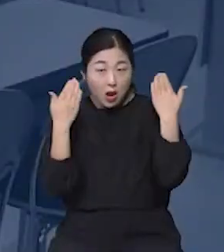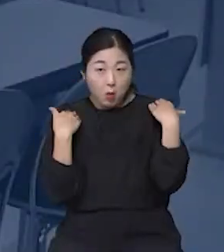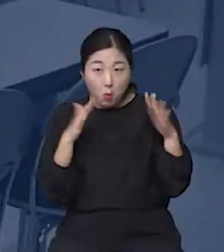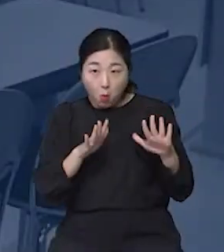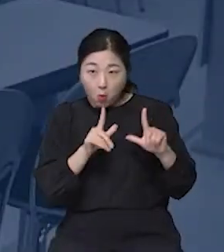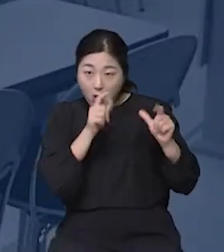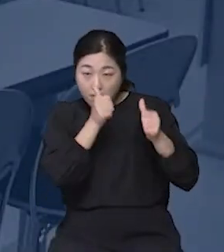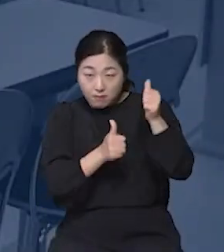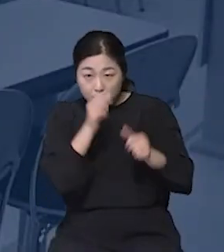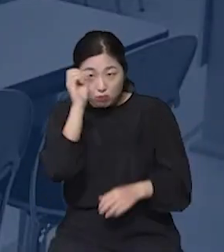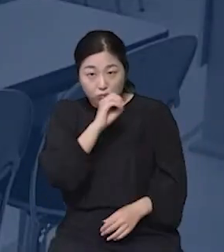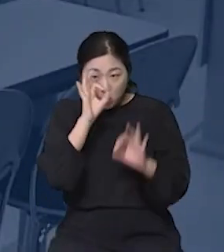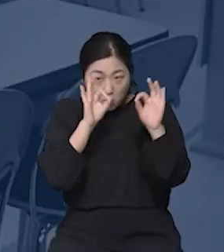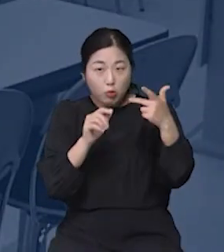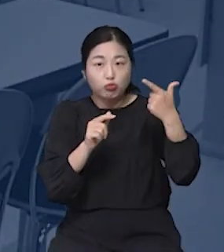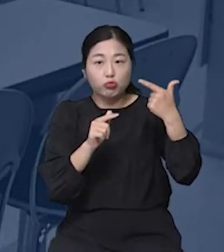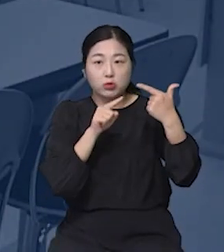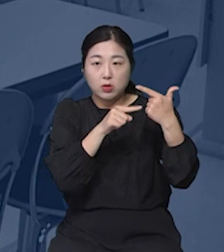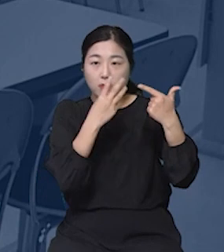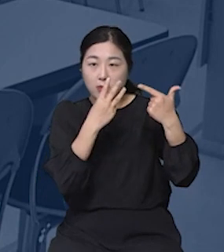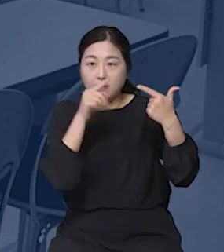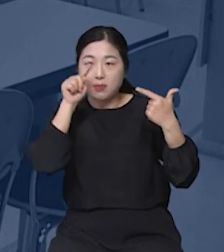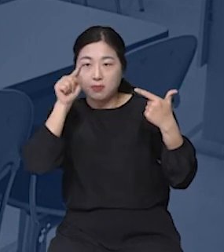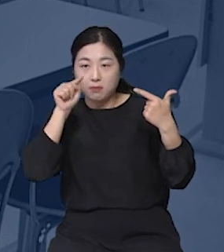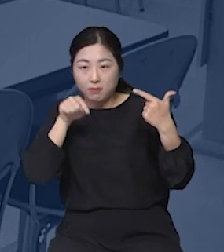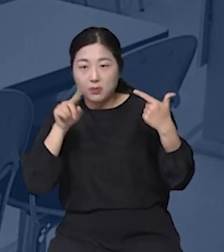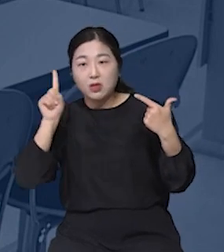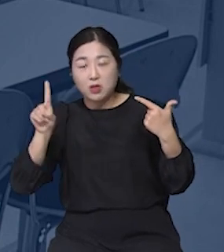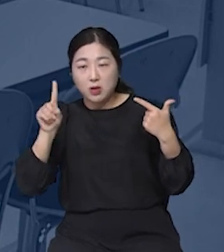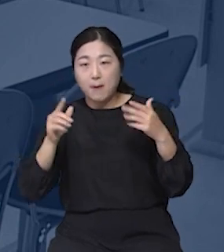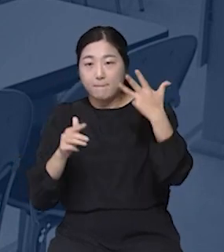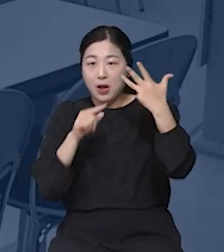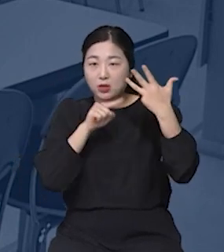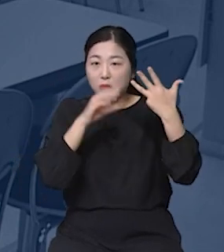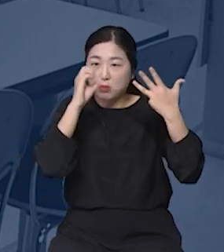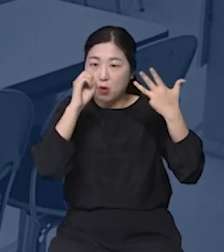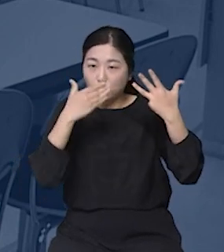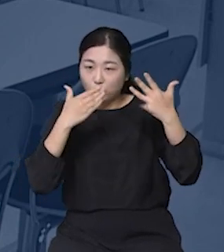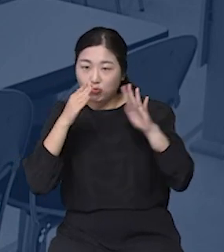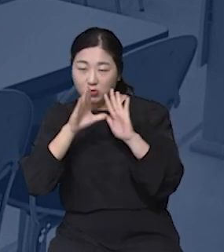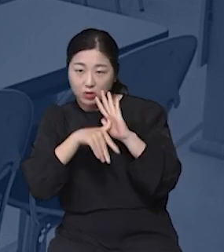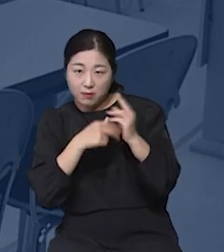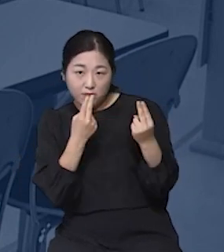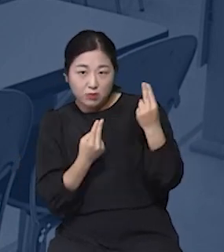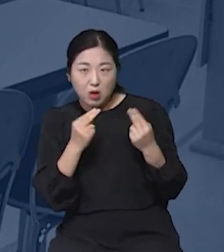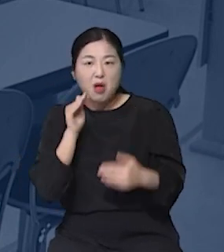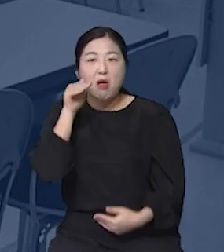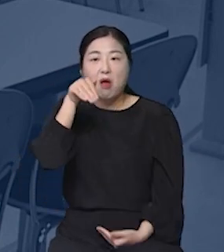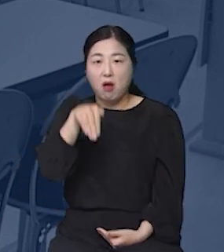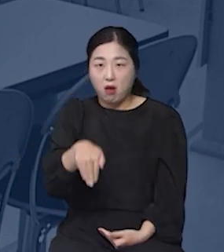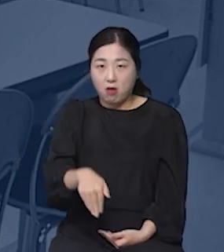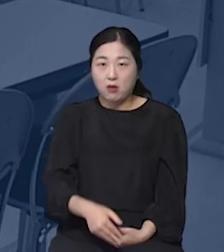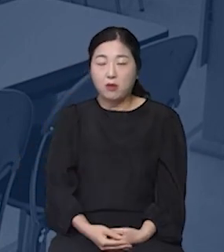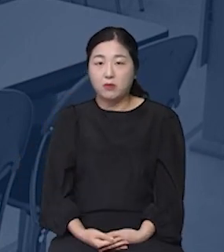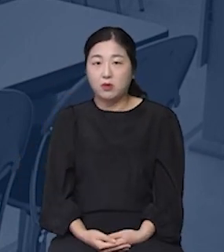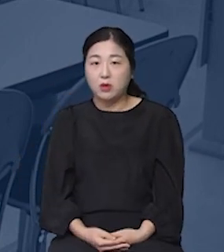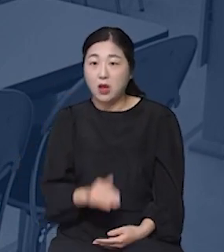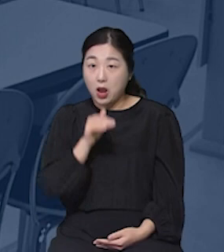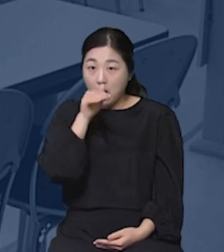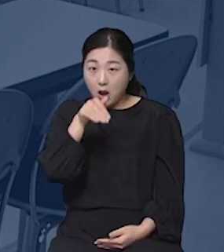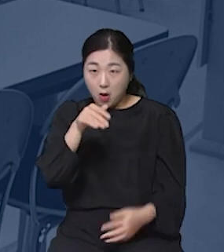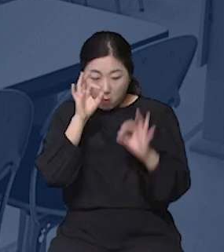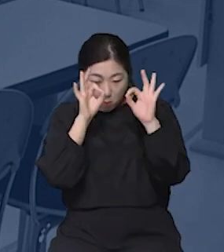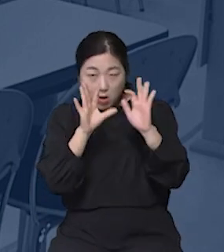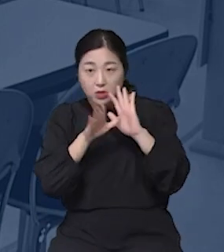수시 경쟁률은 6.3대 1으로 8.09대 1을 기록했던 지난해보다 하락했습니다.